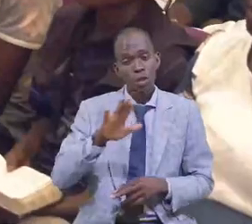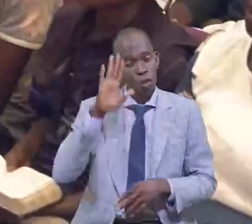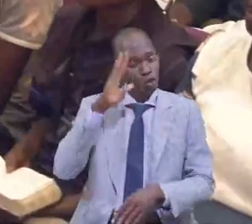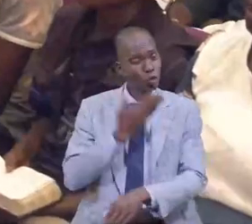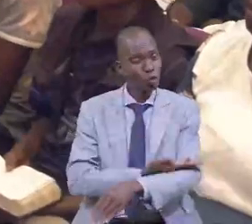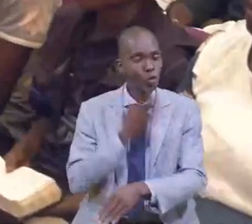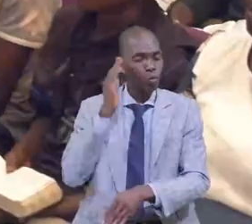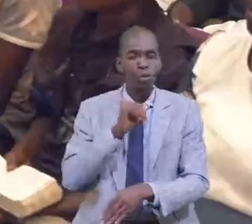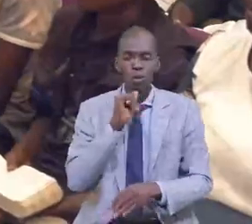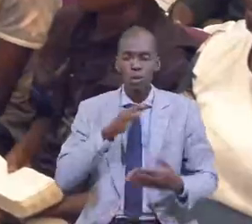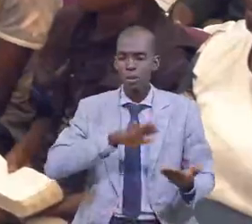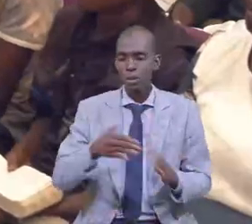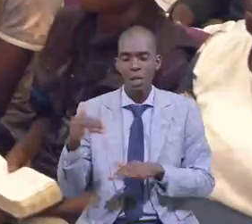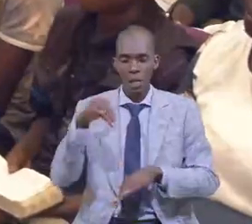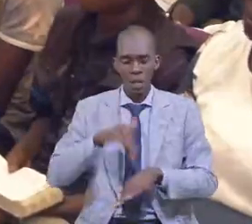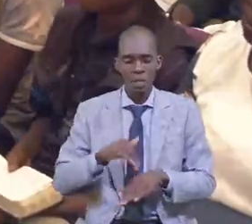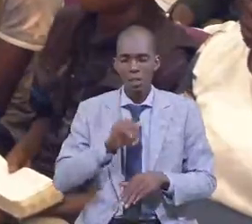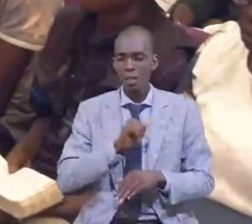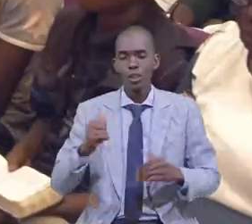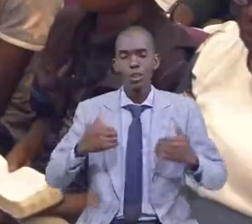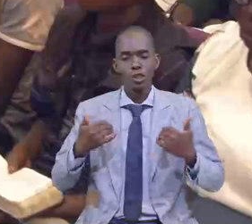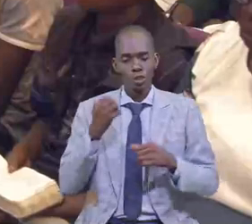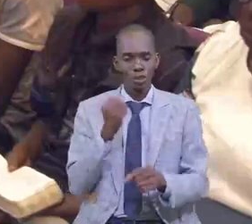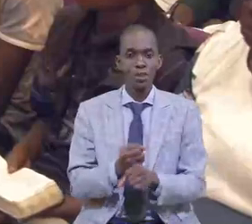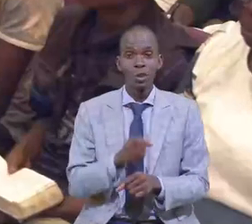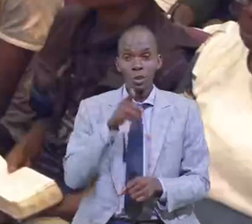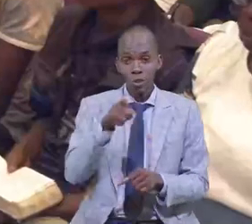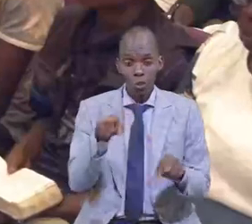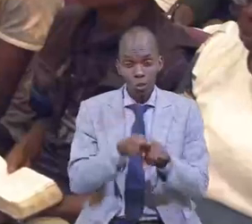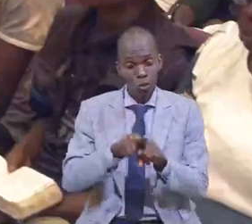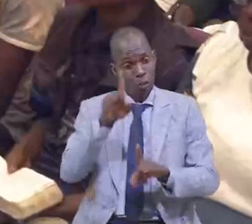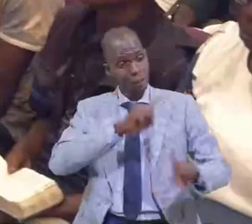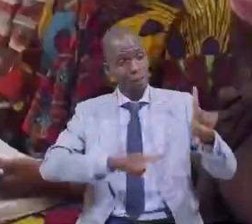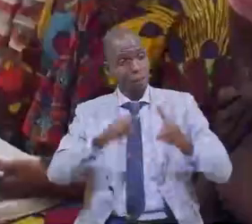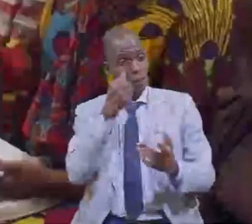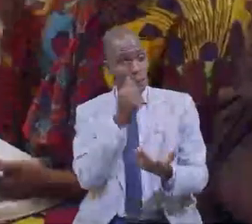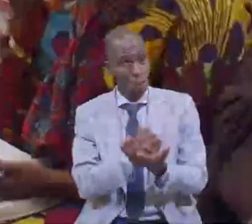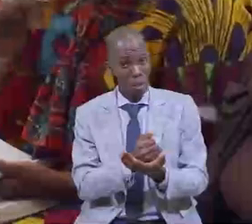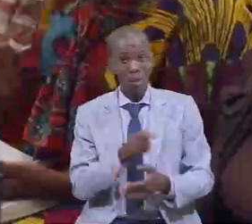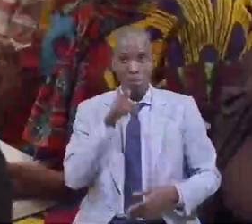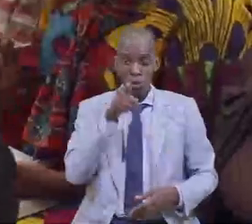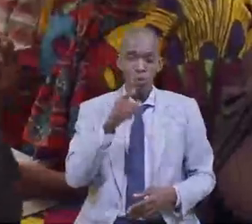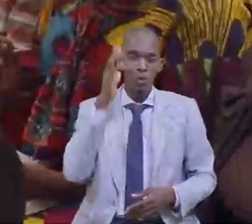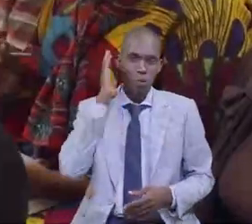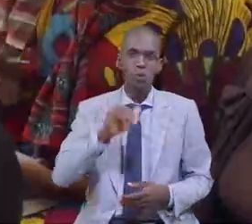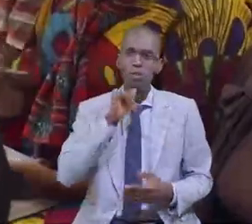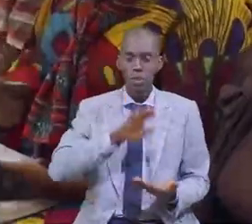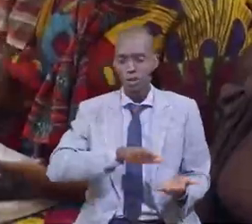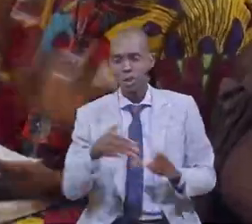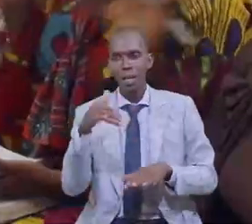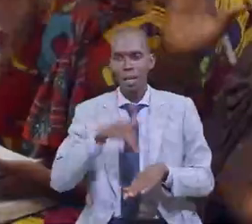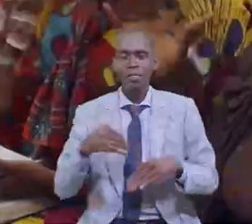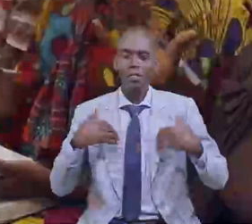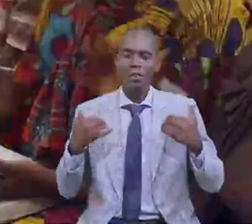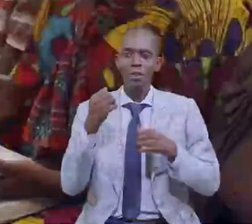mourra pas prématurément. Amen. Même toi-même qui dis ça, amen, tu ne mourras pas